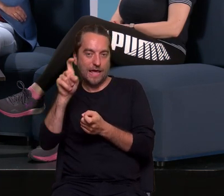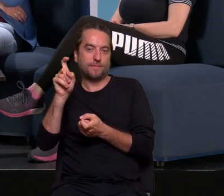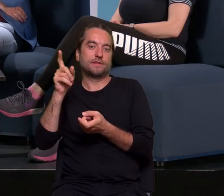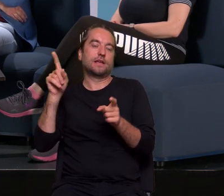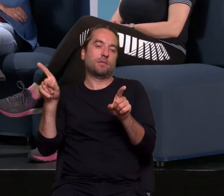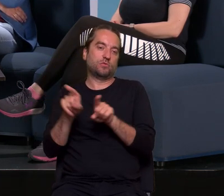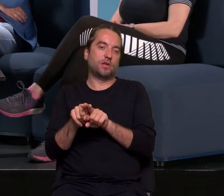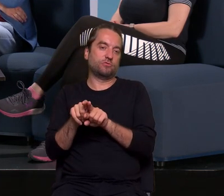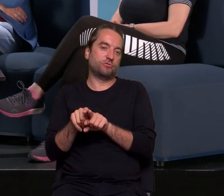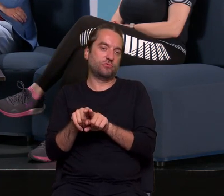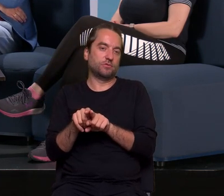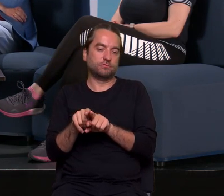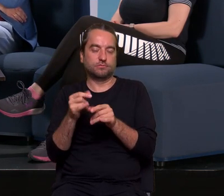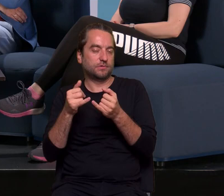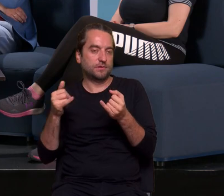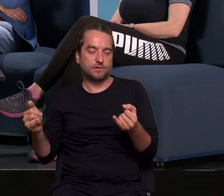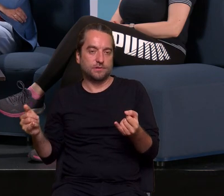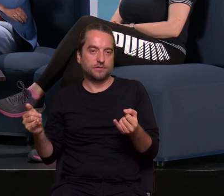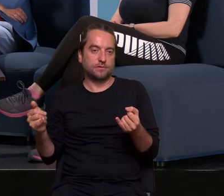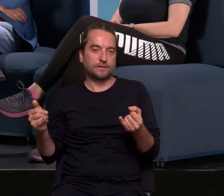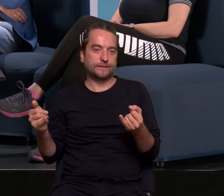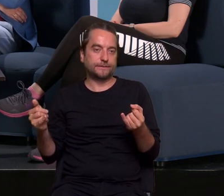albo byli, prawda,